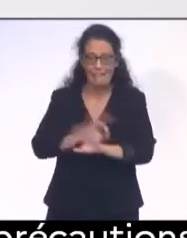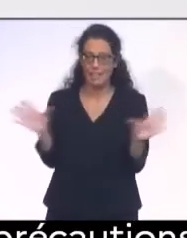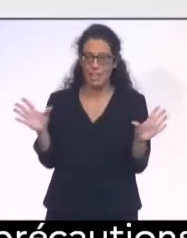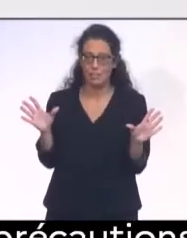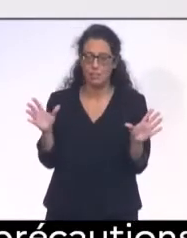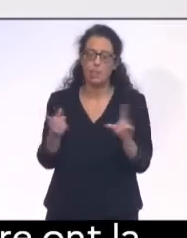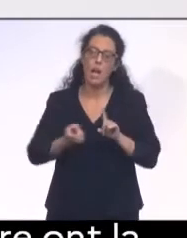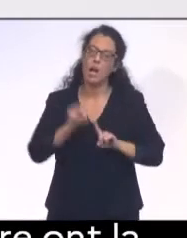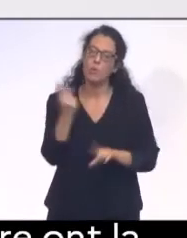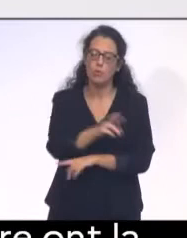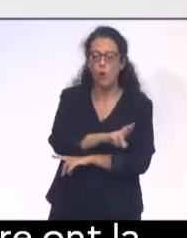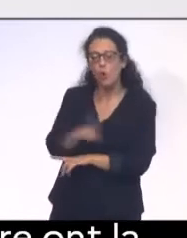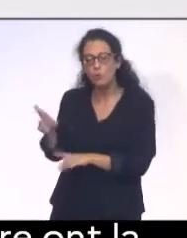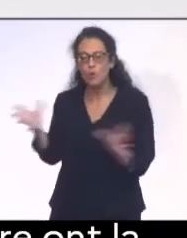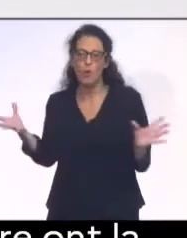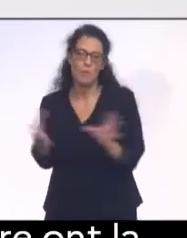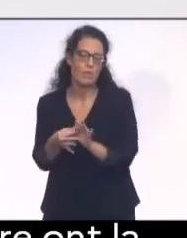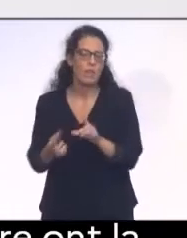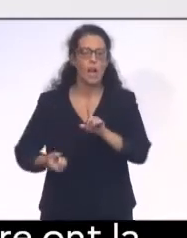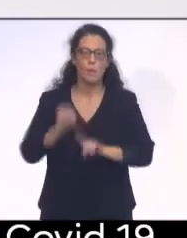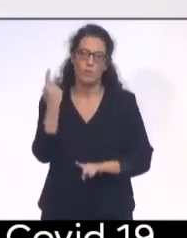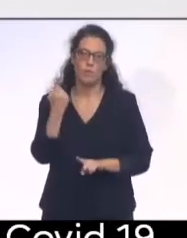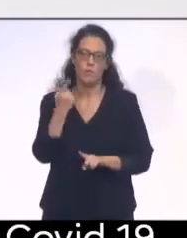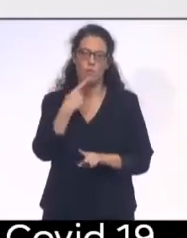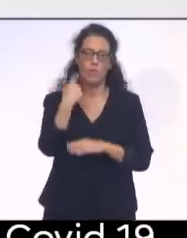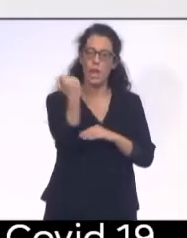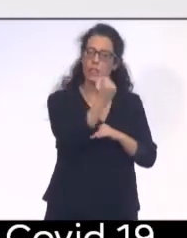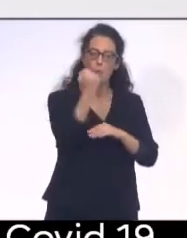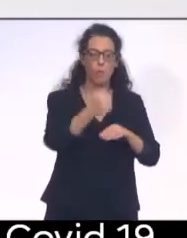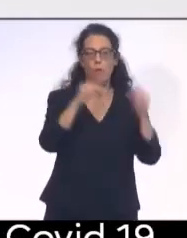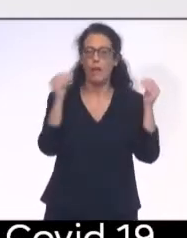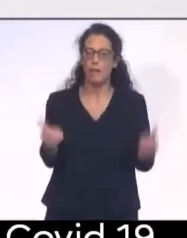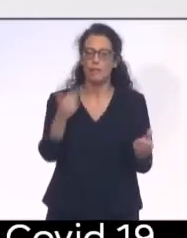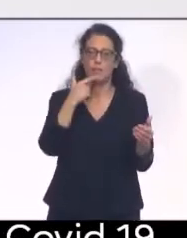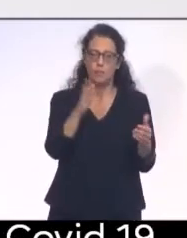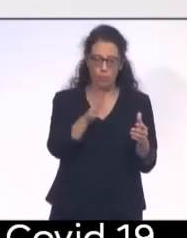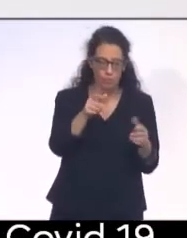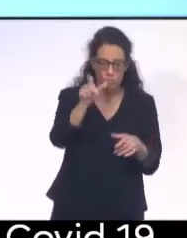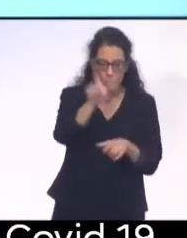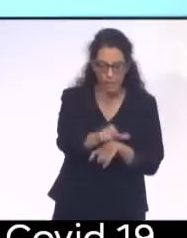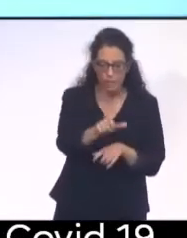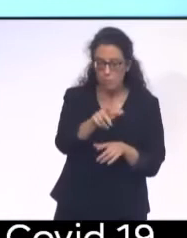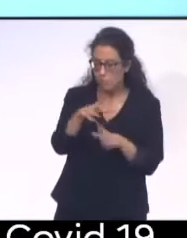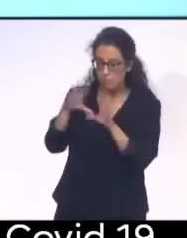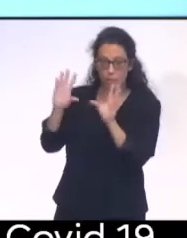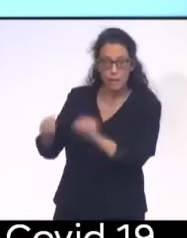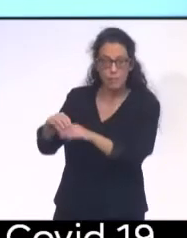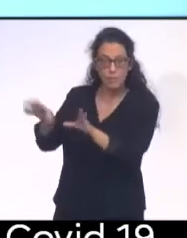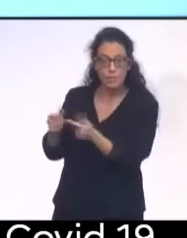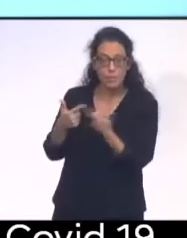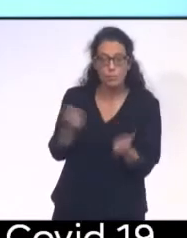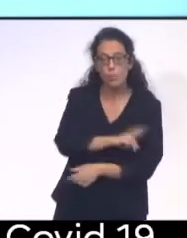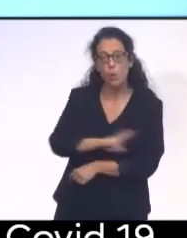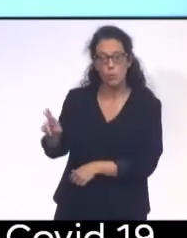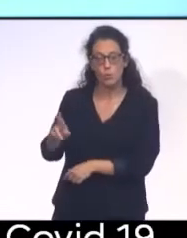important, rompre l'isolement et assurer la continuité là où habite la personne. Le fonctionnement des services d'aide et d'accompagnement